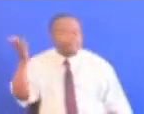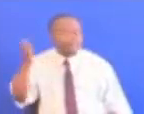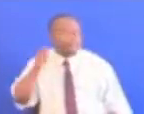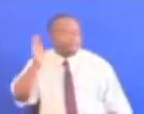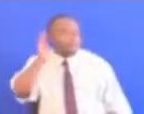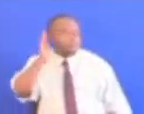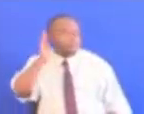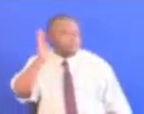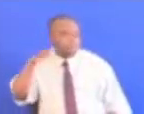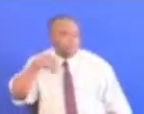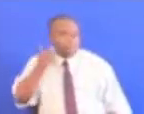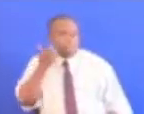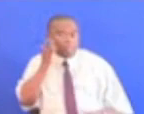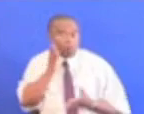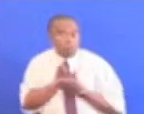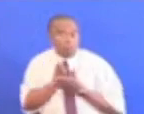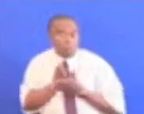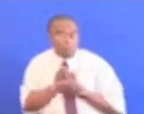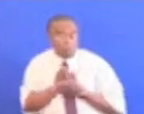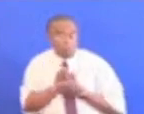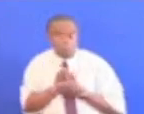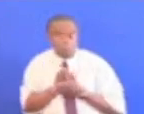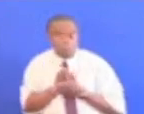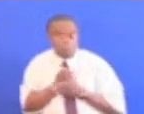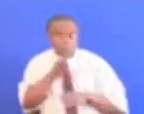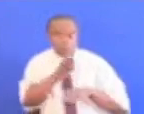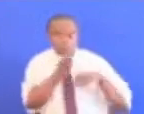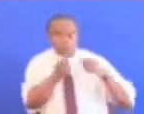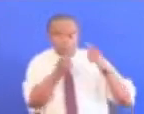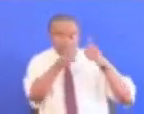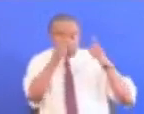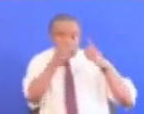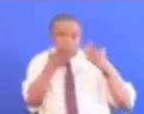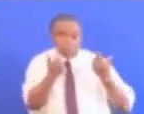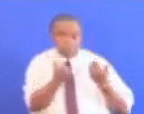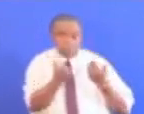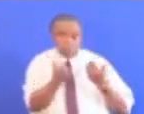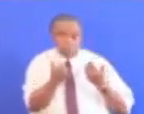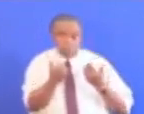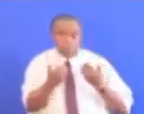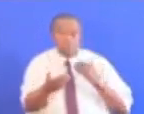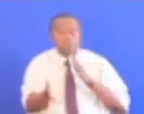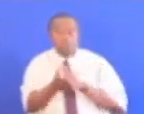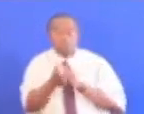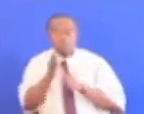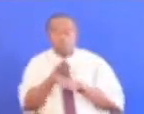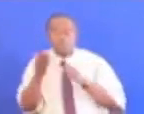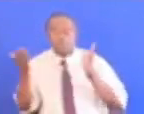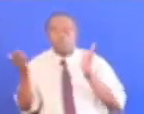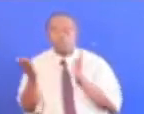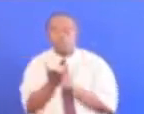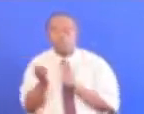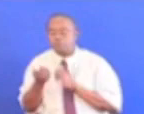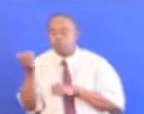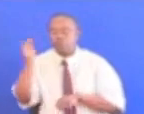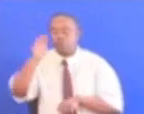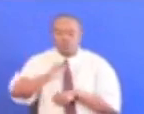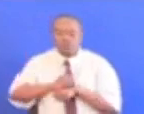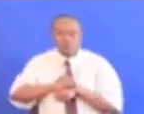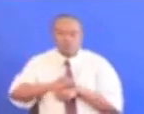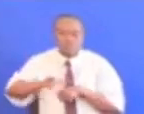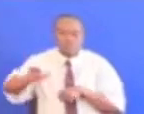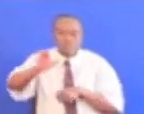Tunaamini baada ya kukamilisha ujenzi wa vyo hivi, tunakwenda sasa katika ujenzi wa shule hizi za ufundi katika